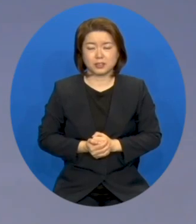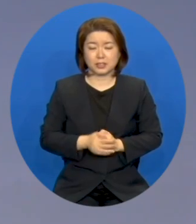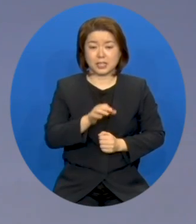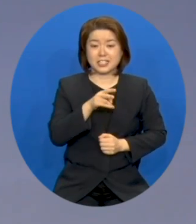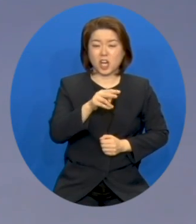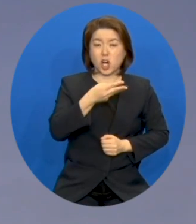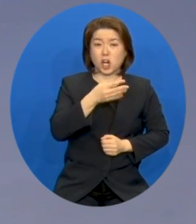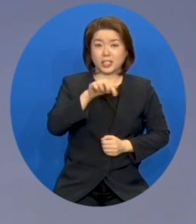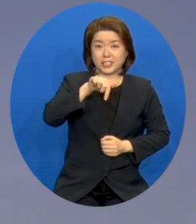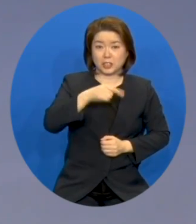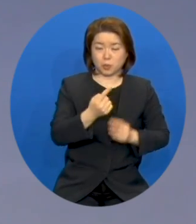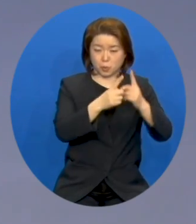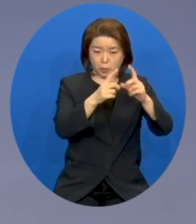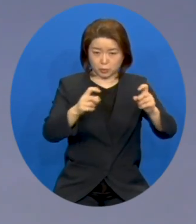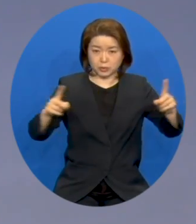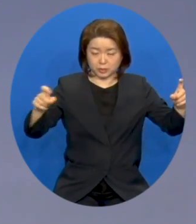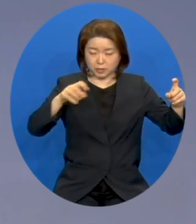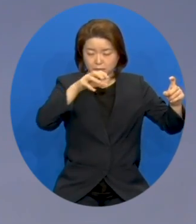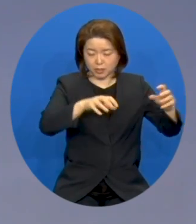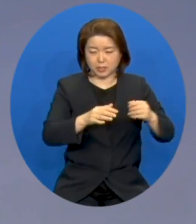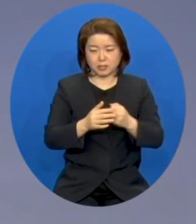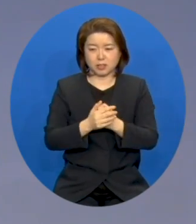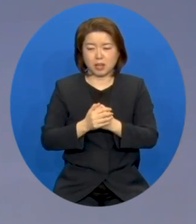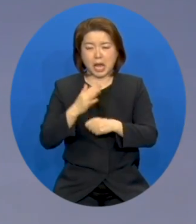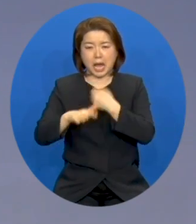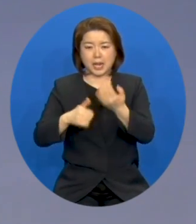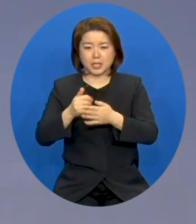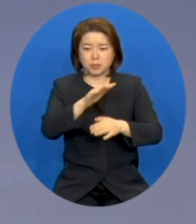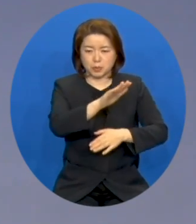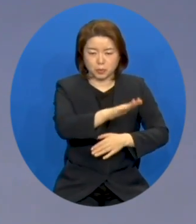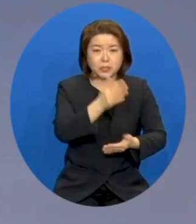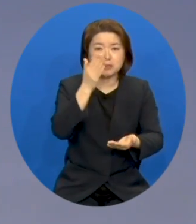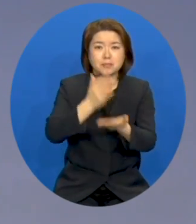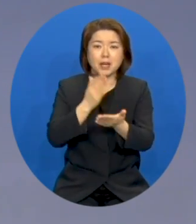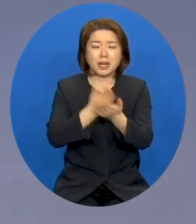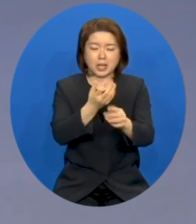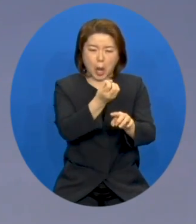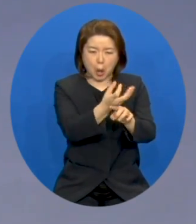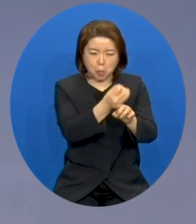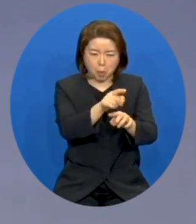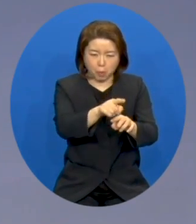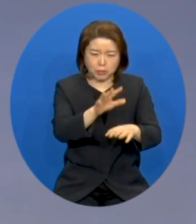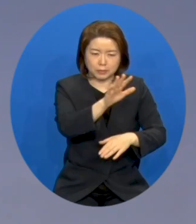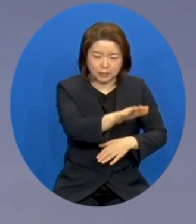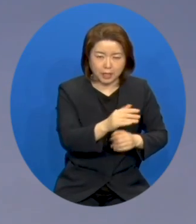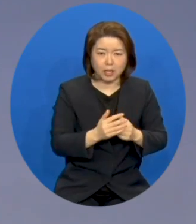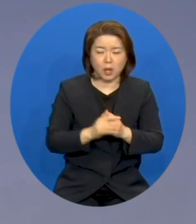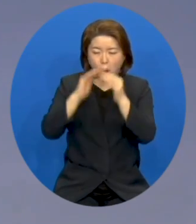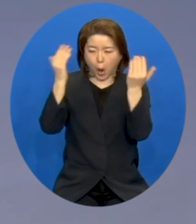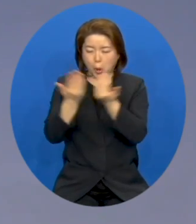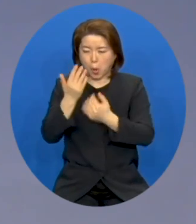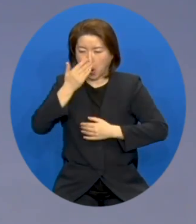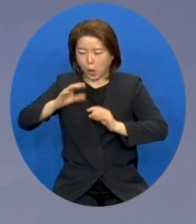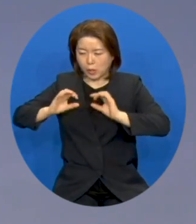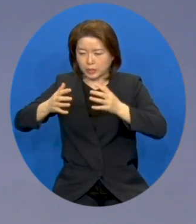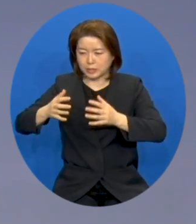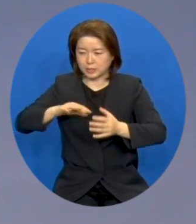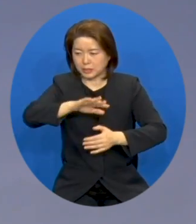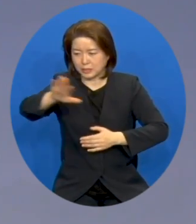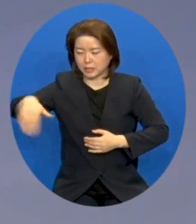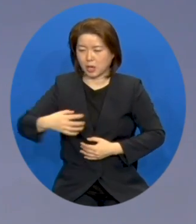여리고성에서 하나님의 손대지 말라는 보화에 손댔다가 온 이스라엘이 큰 위기를 맞도록